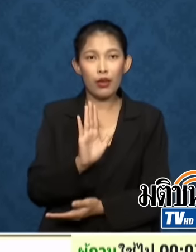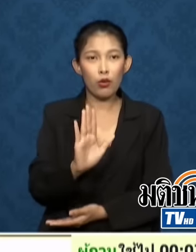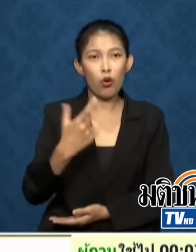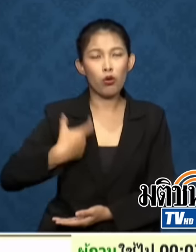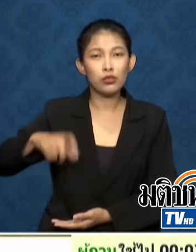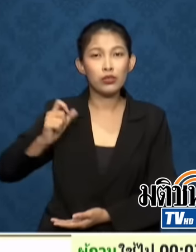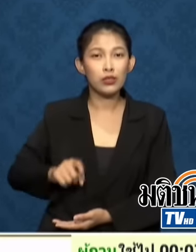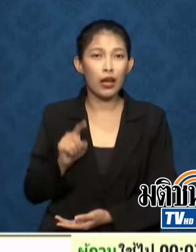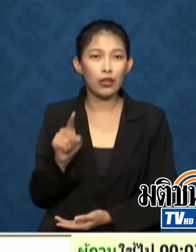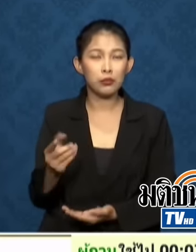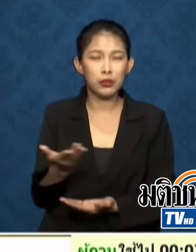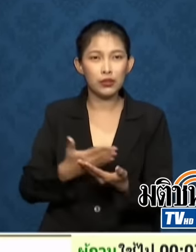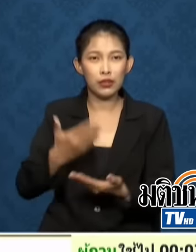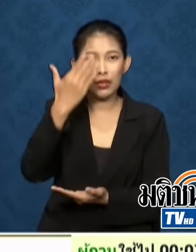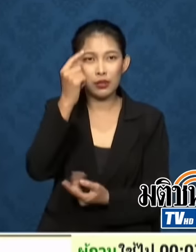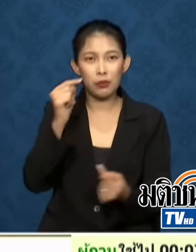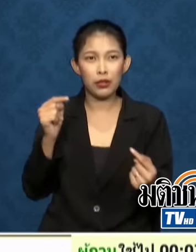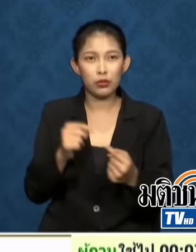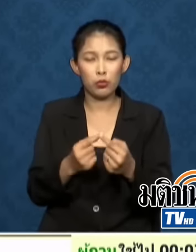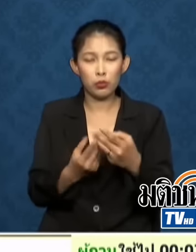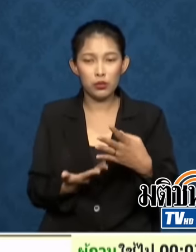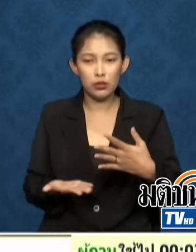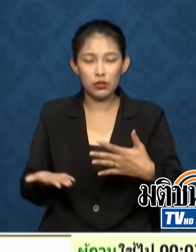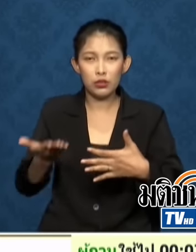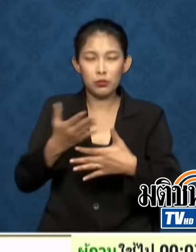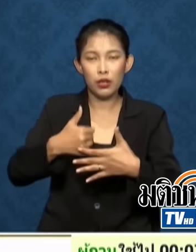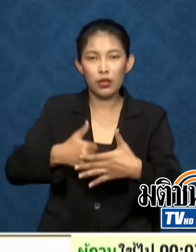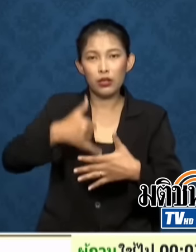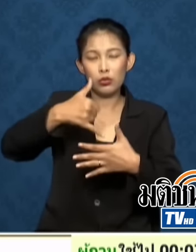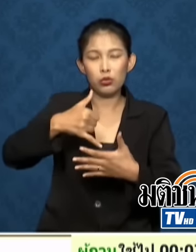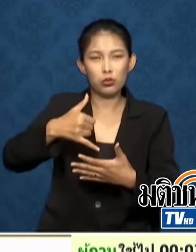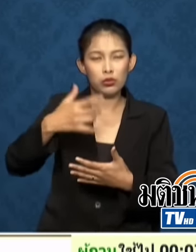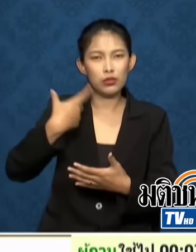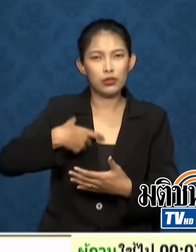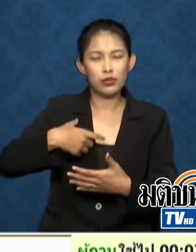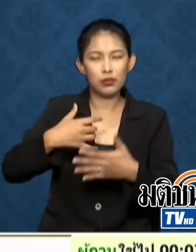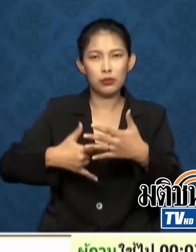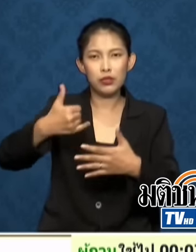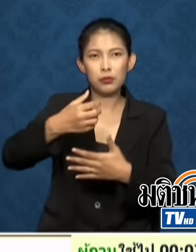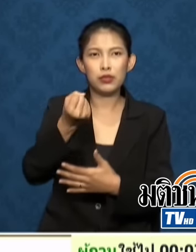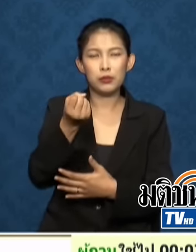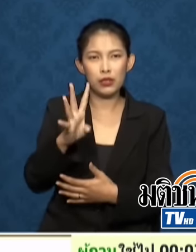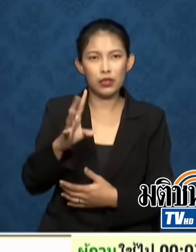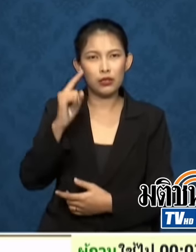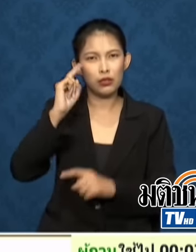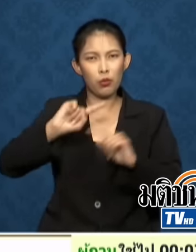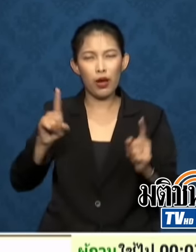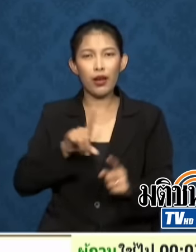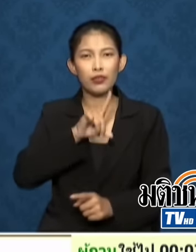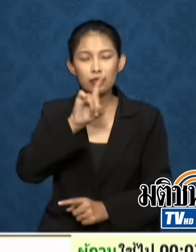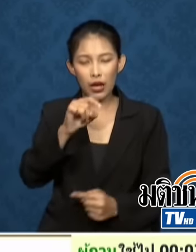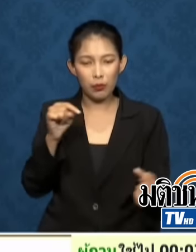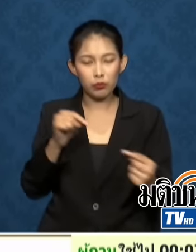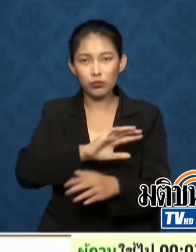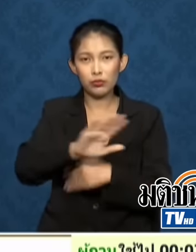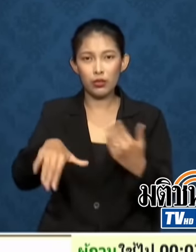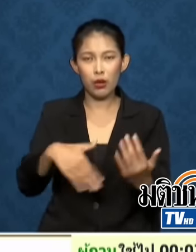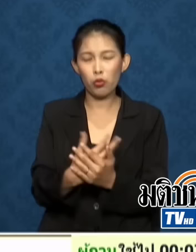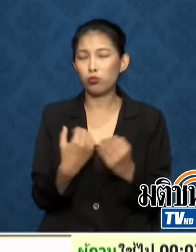ำไมเอาไปถึงไว้ชั้น14แต่เป็นเรื่องที่สอบถามทุกคนก็ต้องก